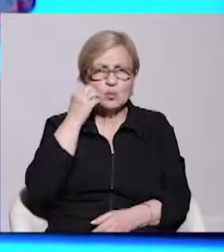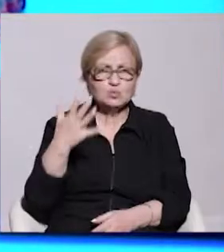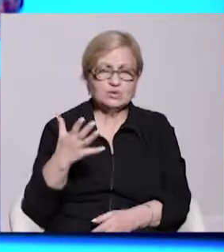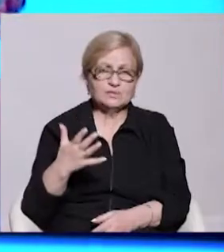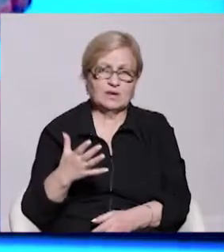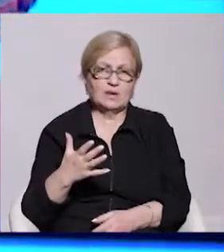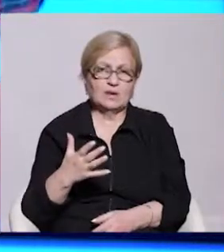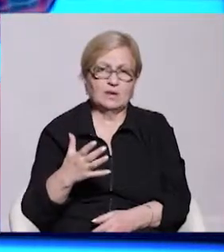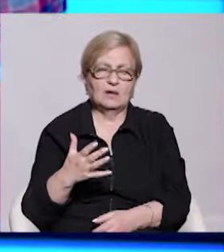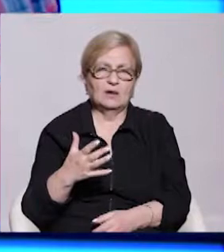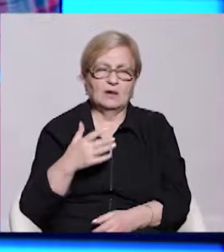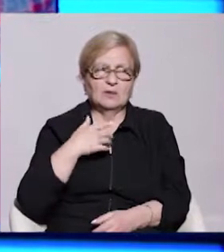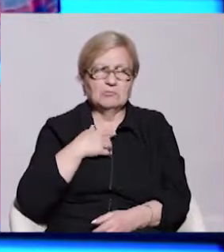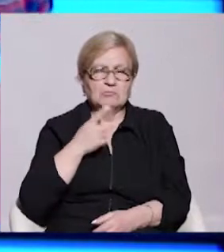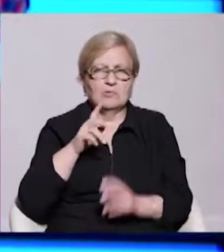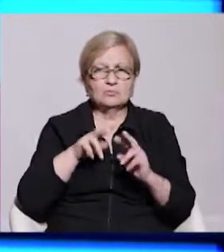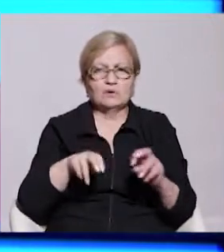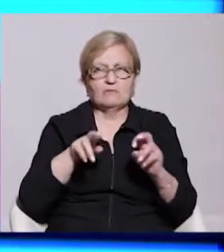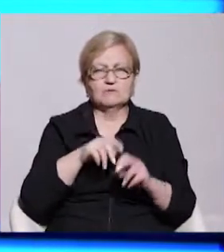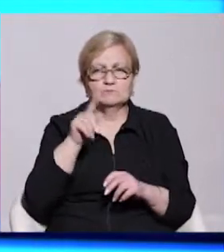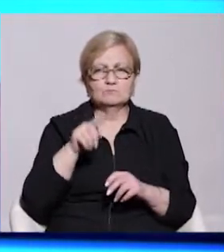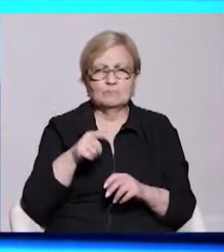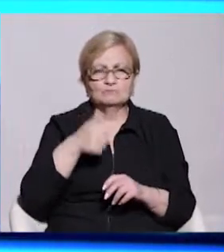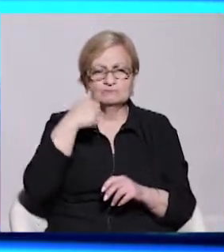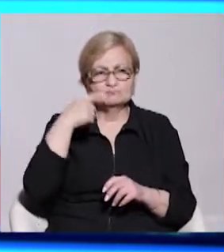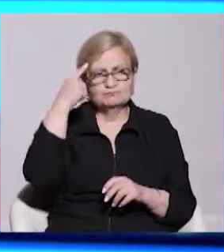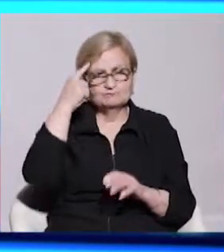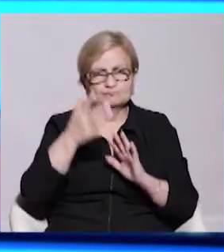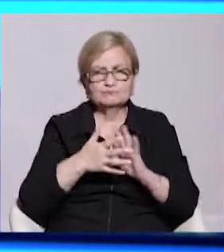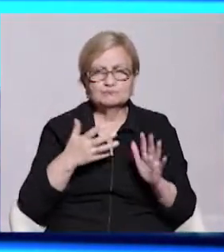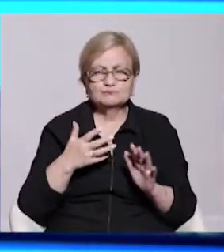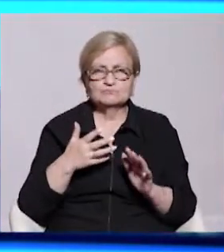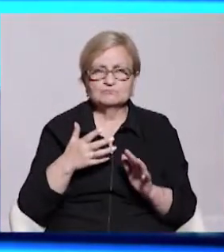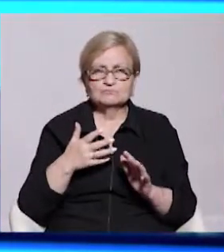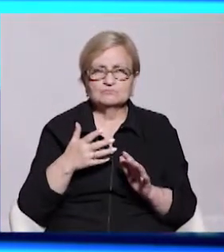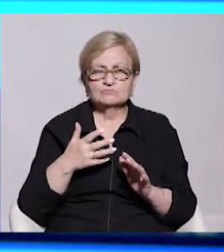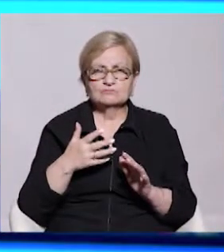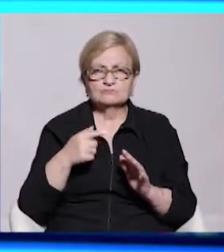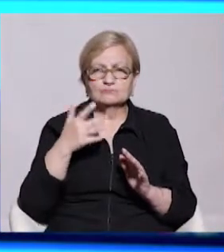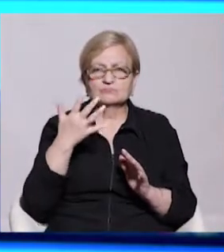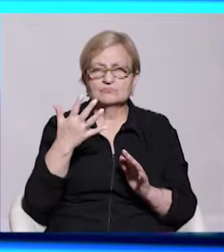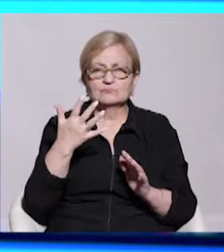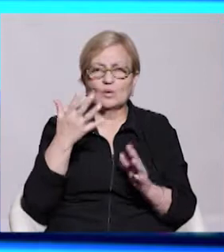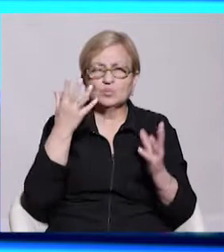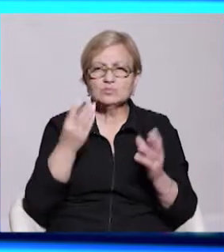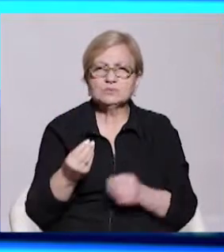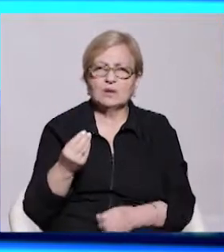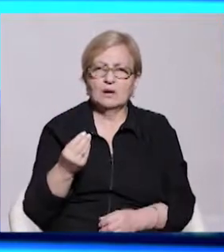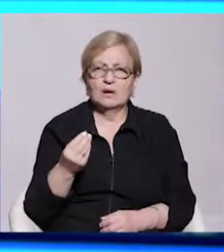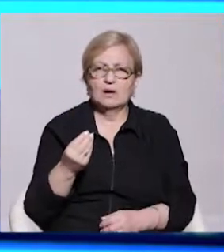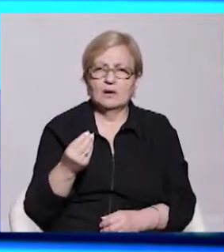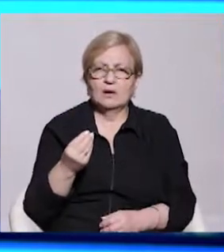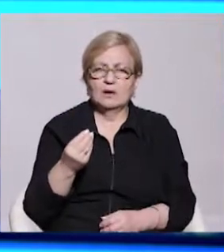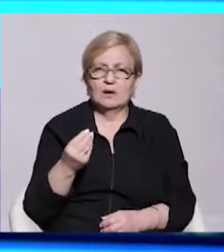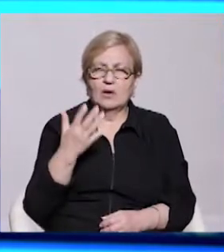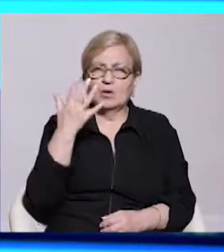განმავლობაში? ესე იგი რა უნდა გავარკვიოთ? ჯერ ალბათ ის უნდა გავარკვიოთ, აი ეს 5 დღე,